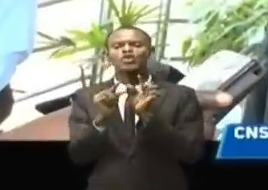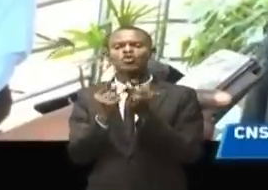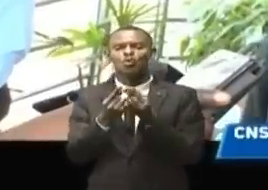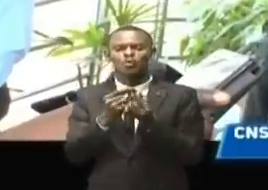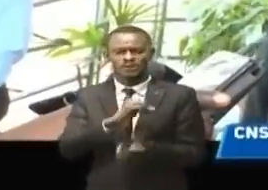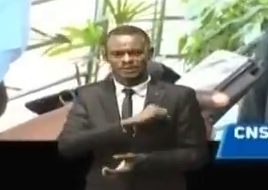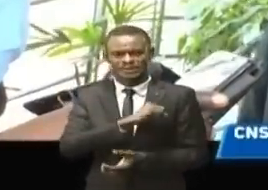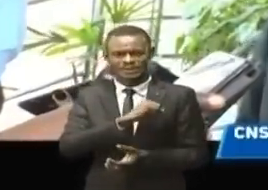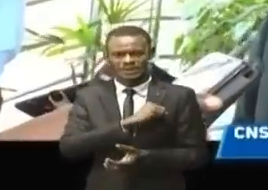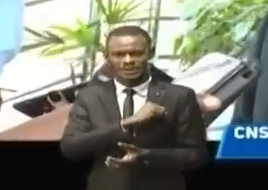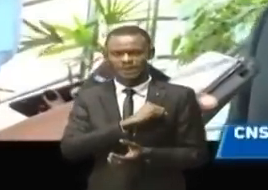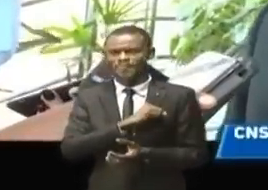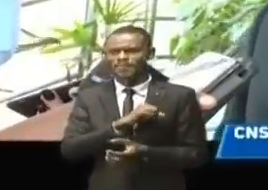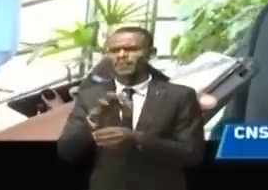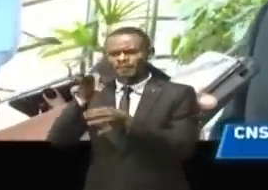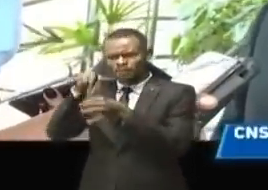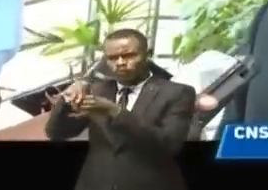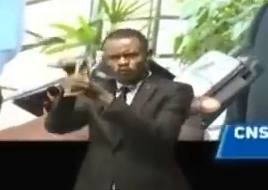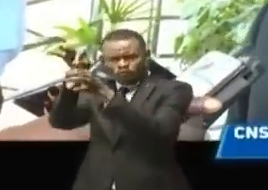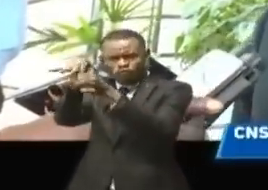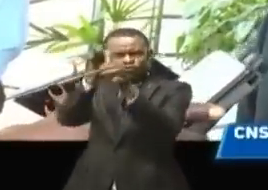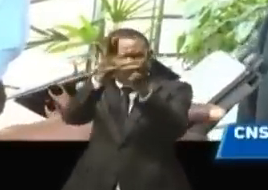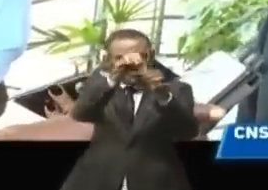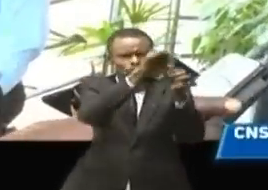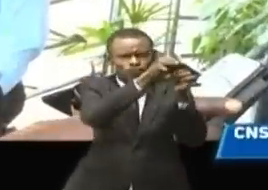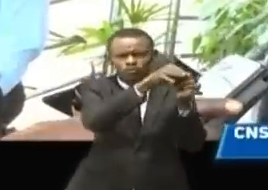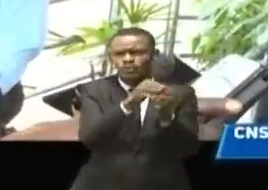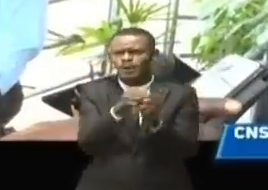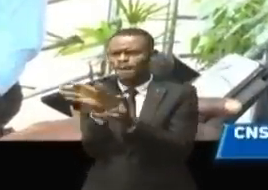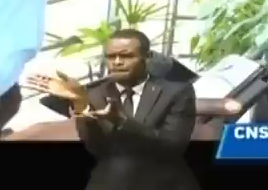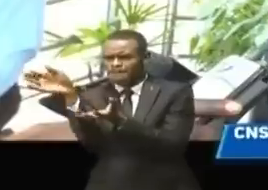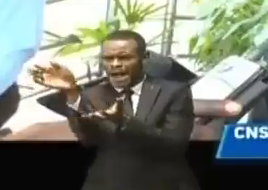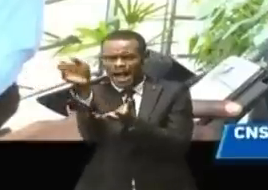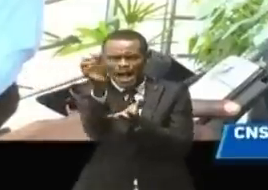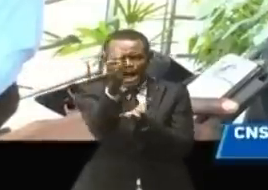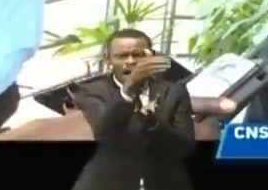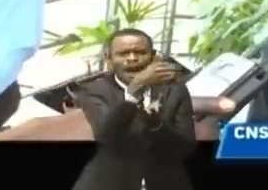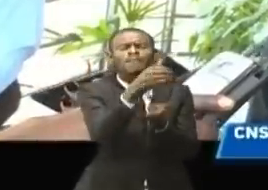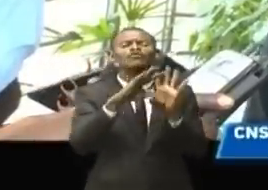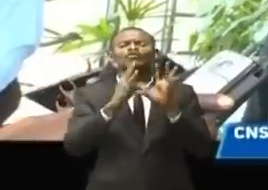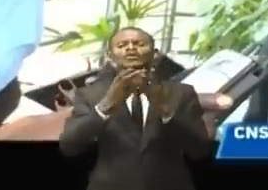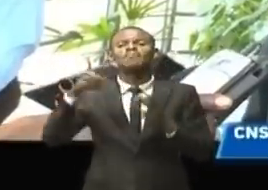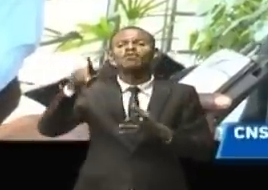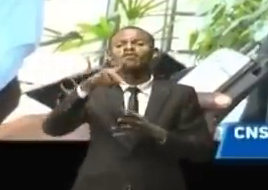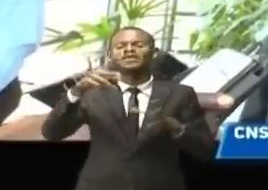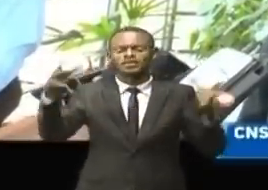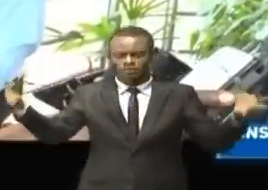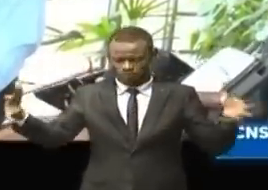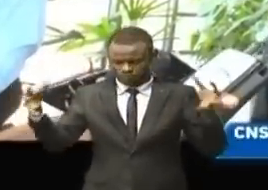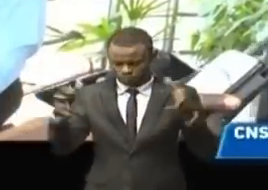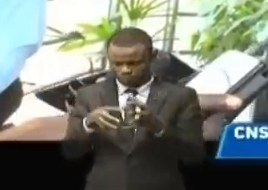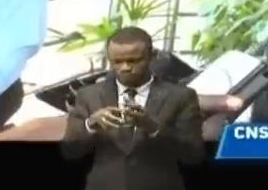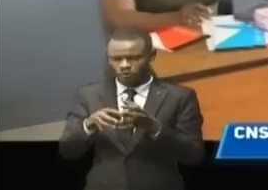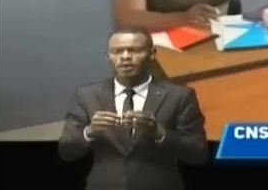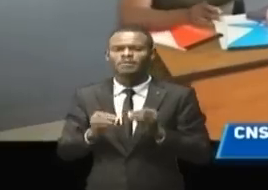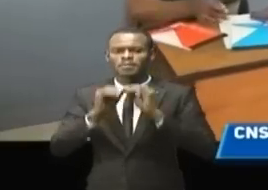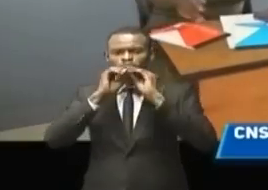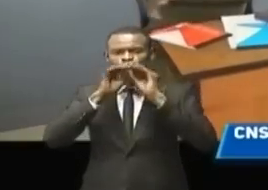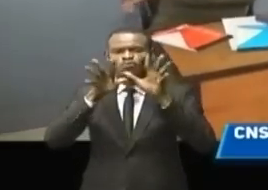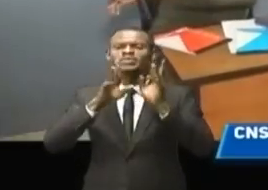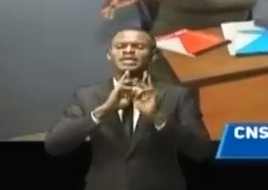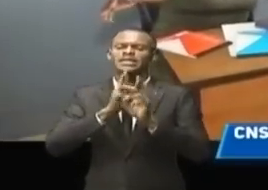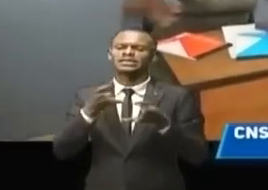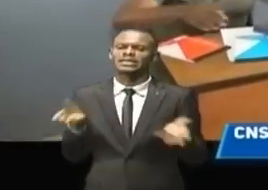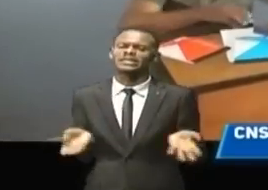envoyer ses résultats au niveau de la commission ici à Kinshasa et annoncer les résultats uniques ici à la direction générale. Et s'achève